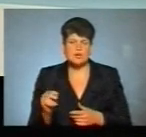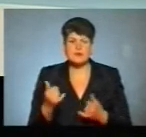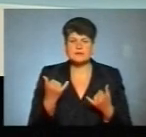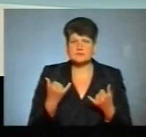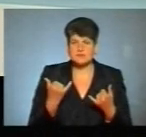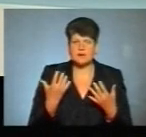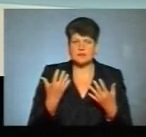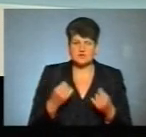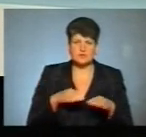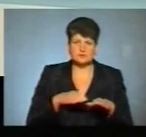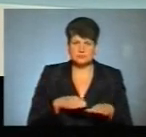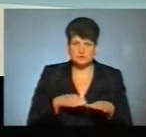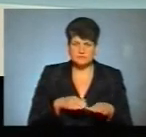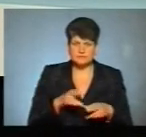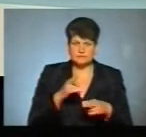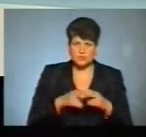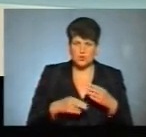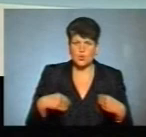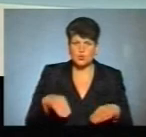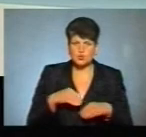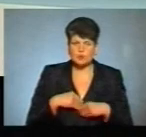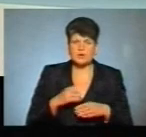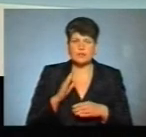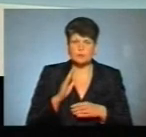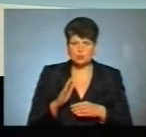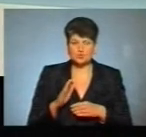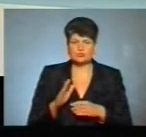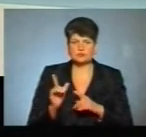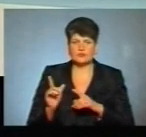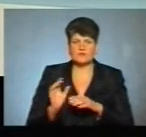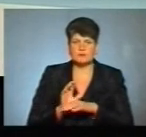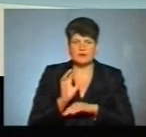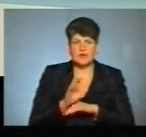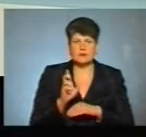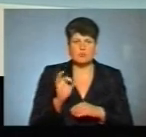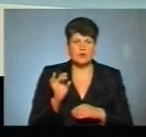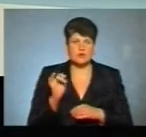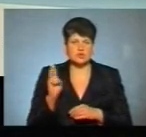зараз вже сьогодні дошиваються костюми, які будуть